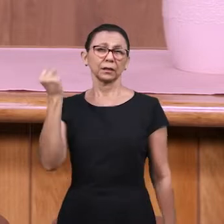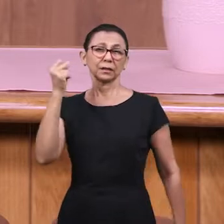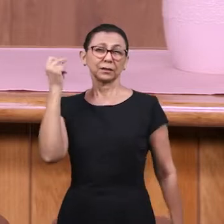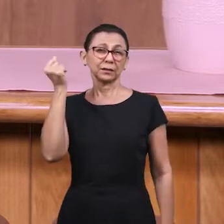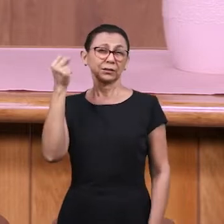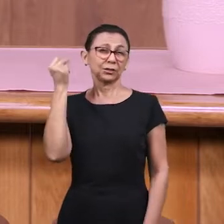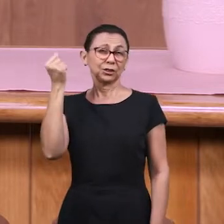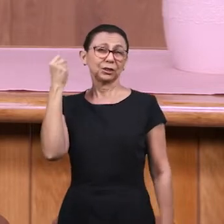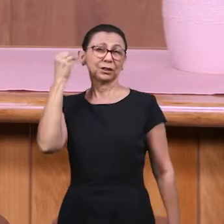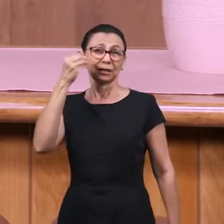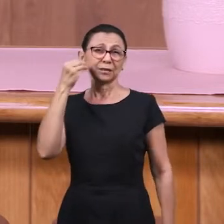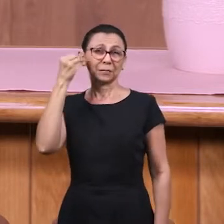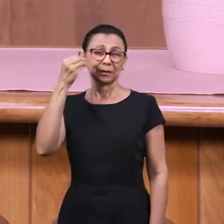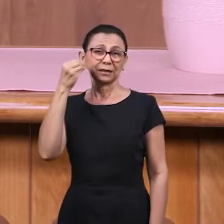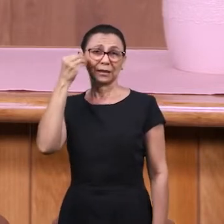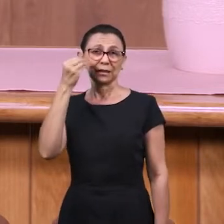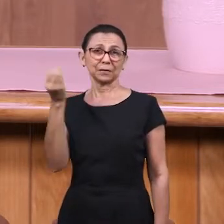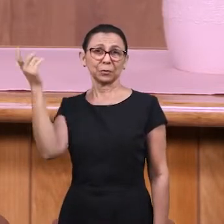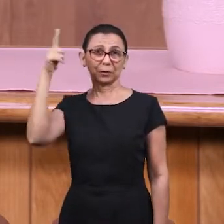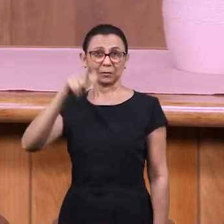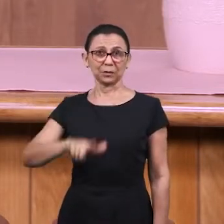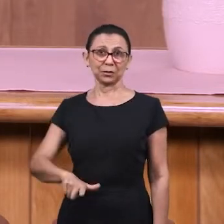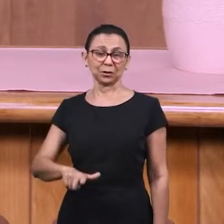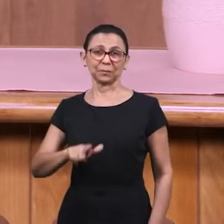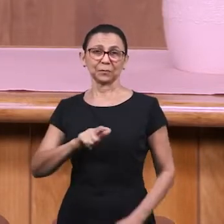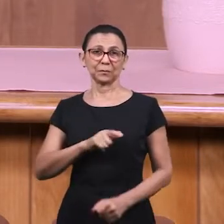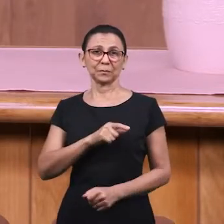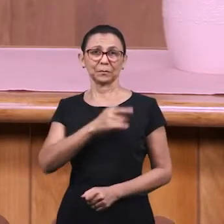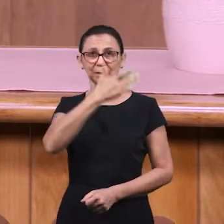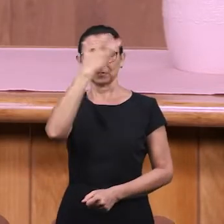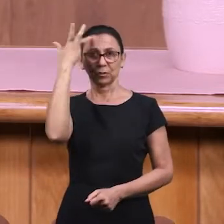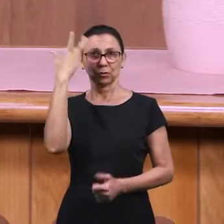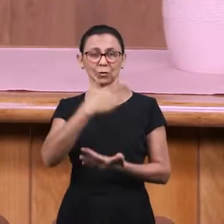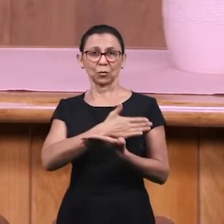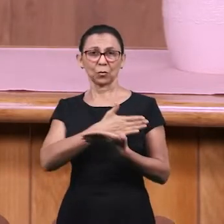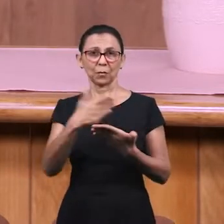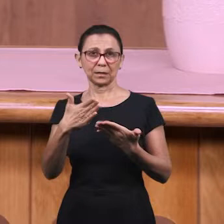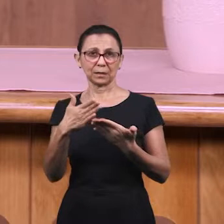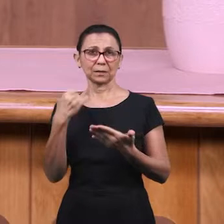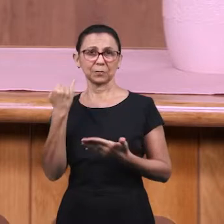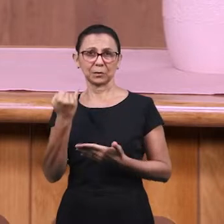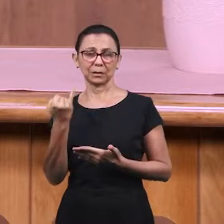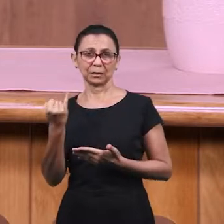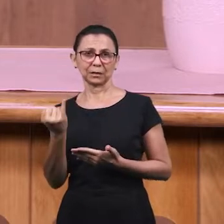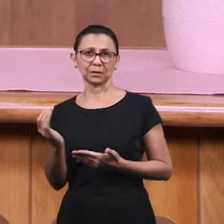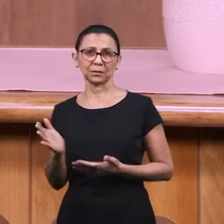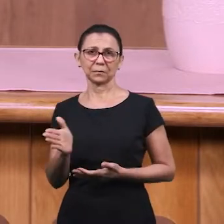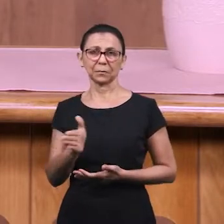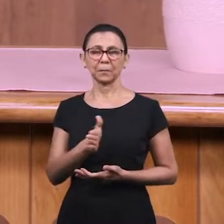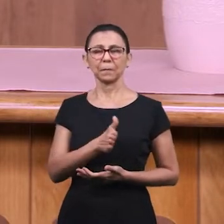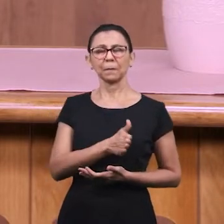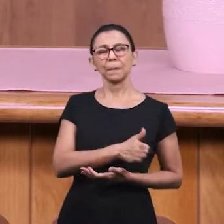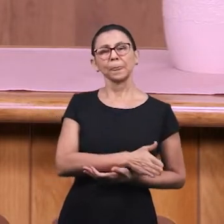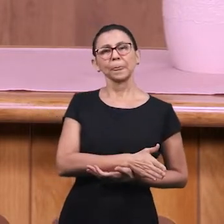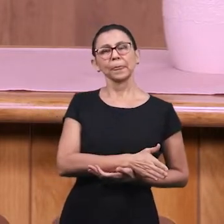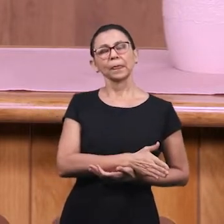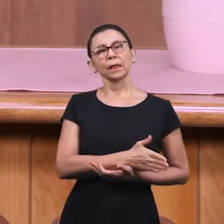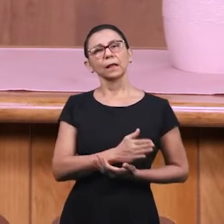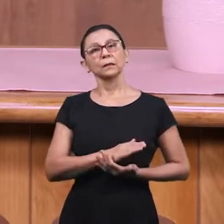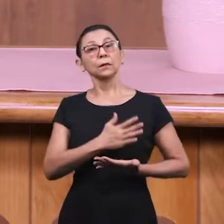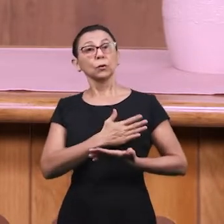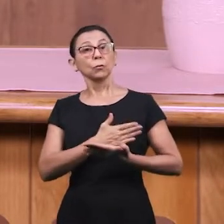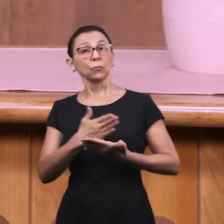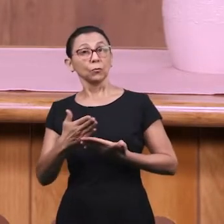переживание. Я уже делился с некоторыми, но я хотел особенно сказать это для новообращенных. И